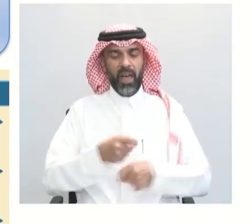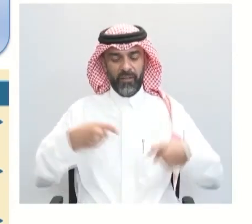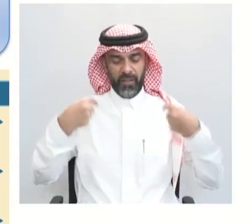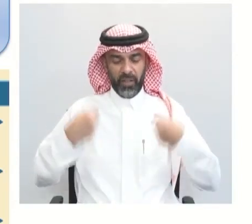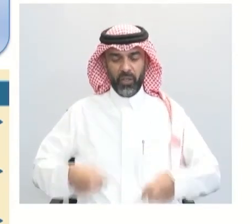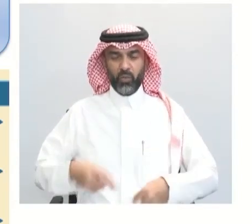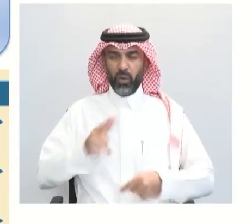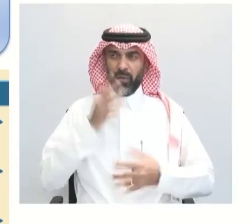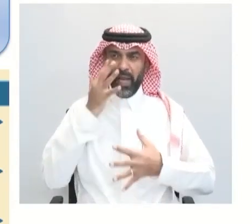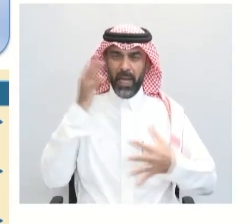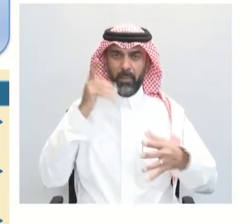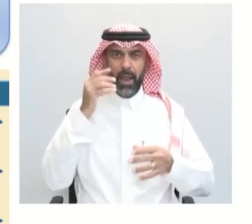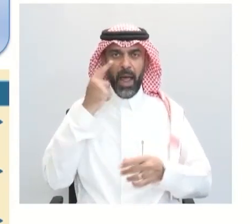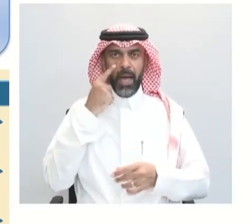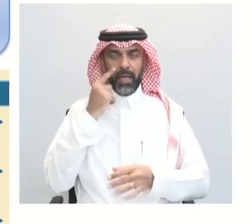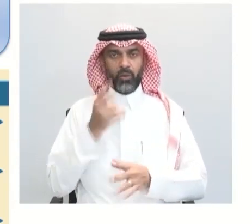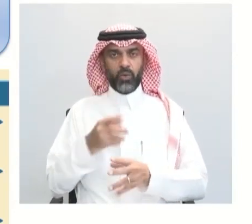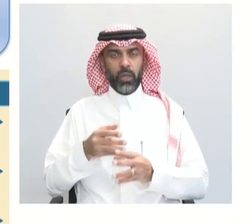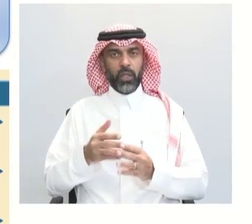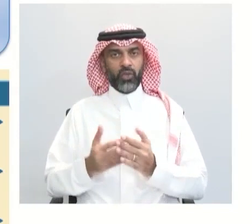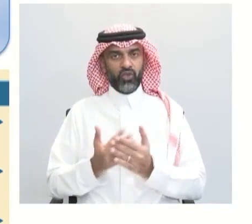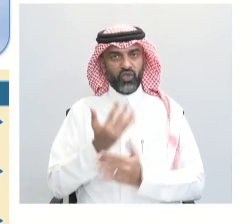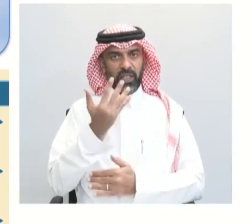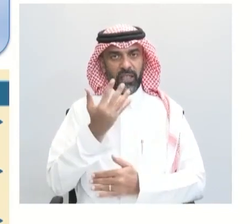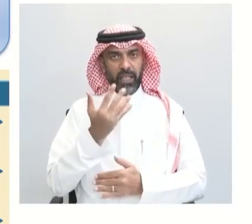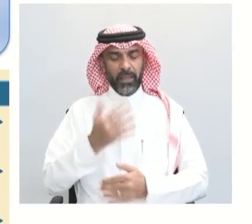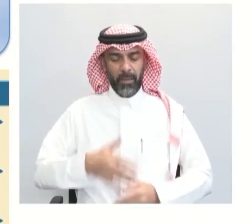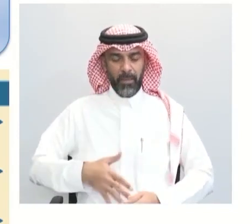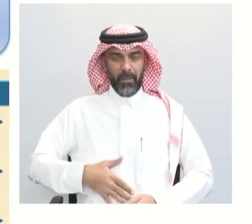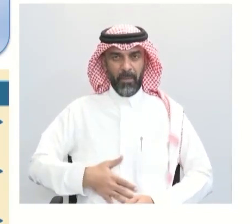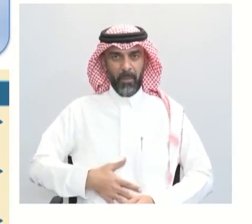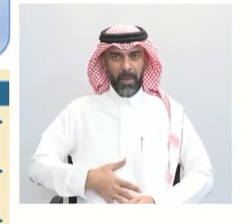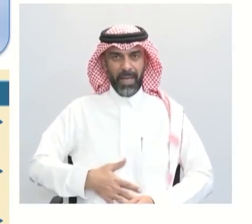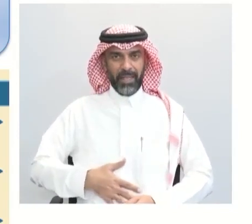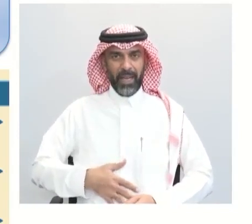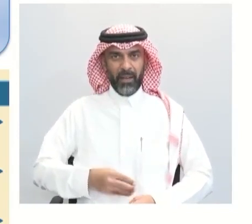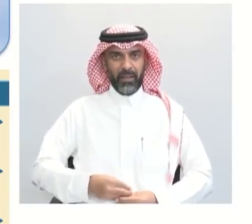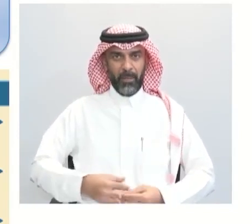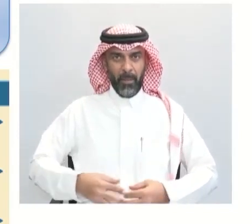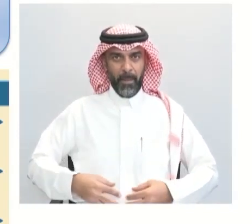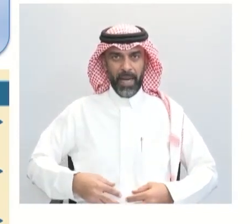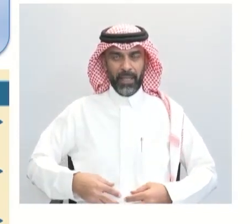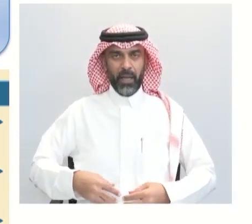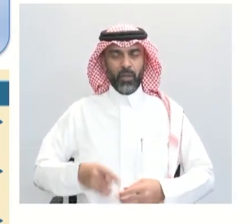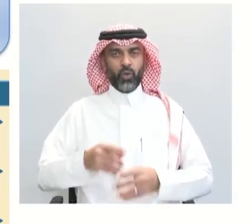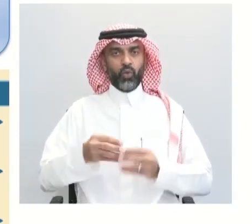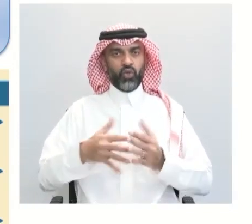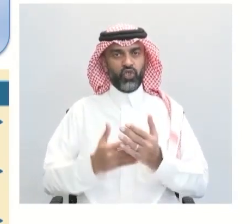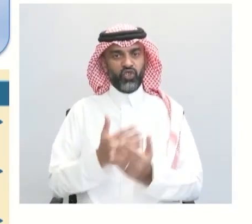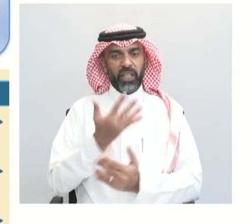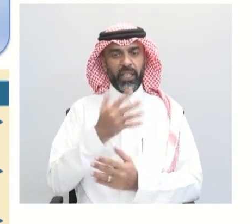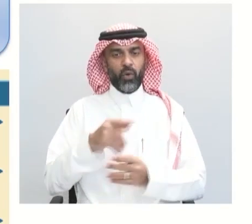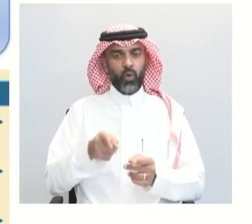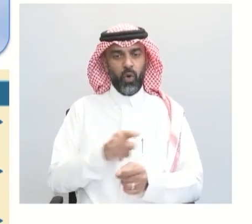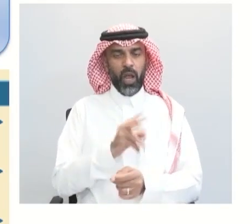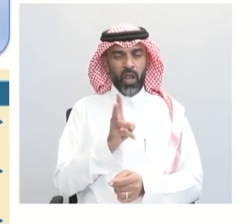علم الاحياء ومنها تتجدد بطانه معده الانسان كل بضعه ايام اذا هذه من اهم الحقائق عندما نستعرض